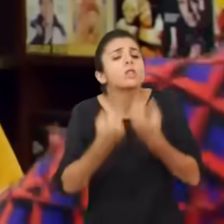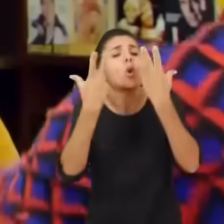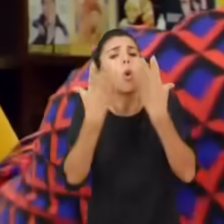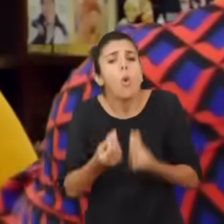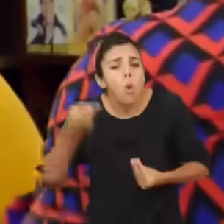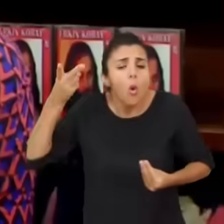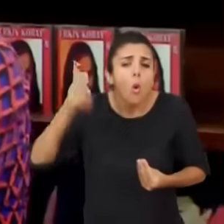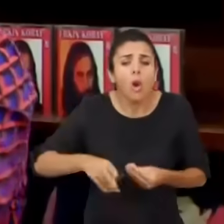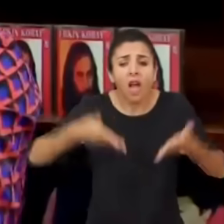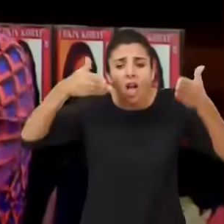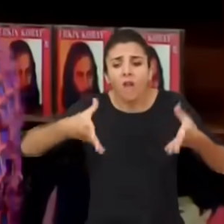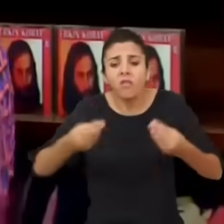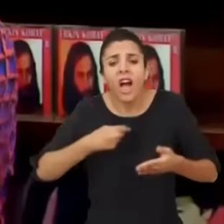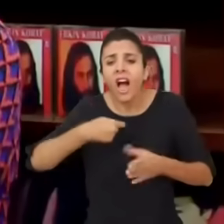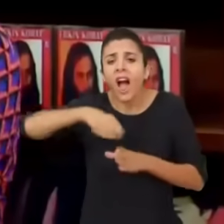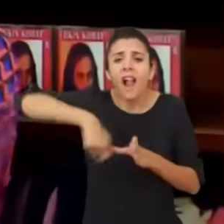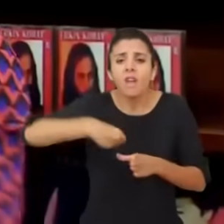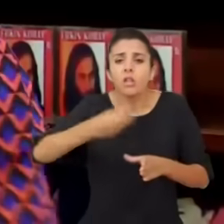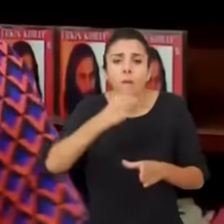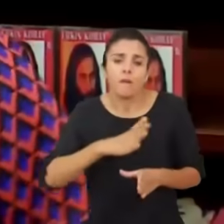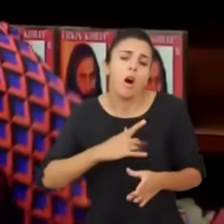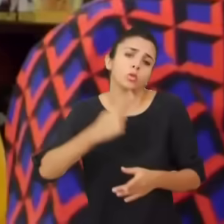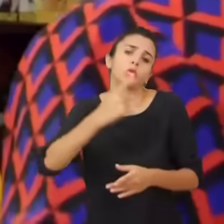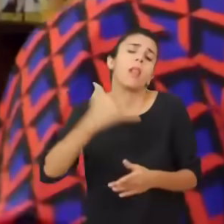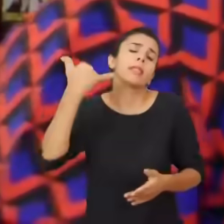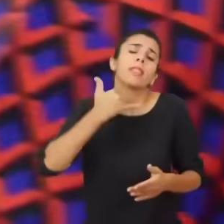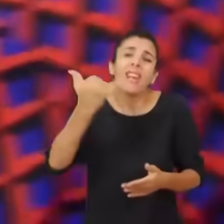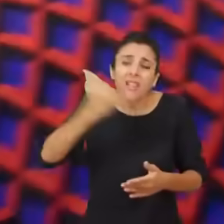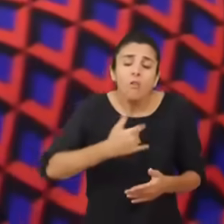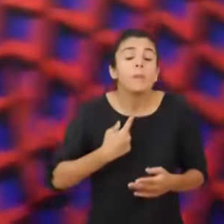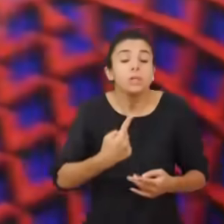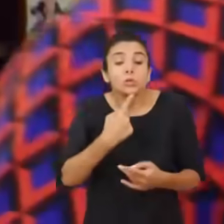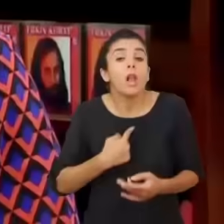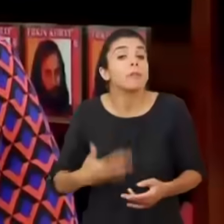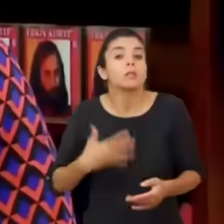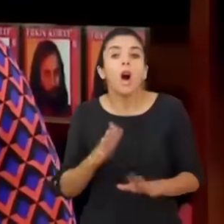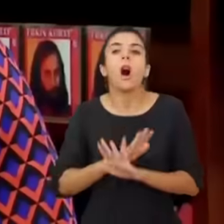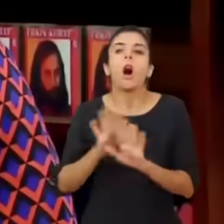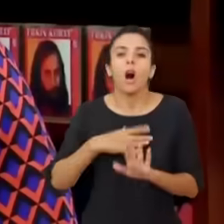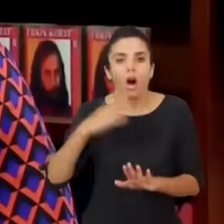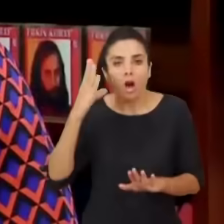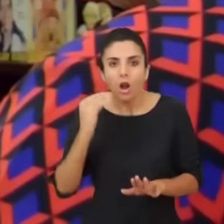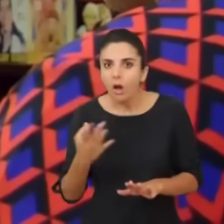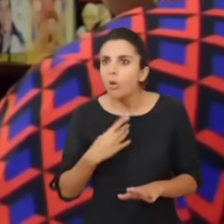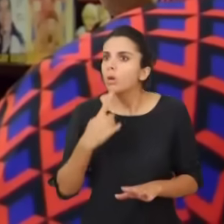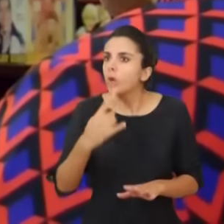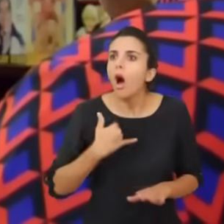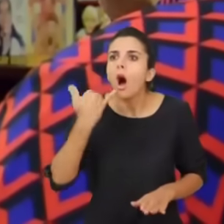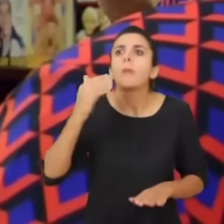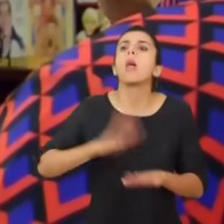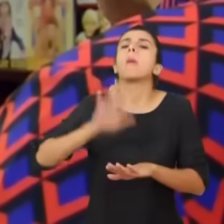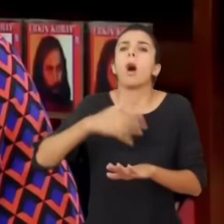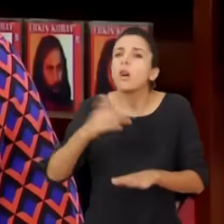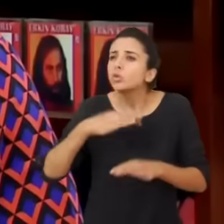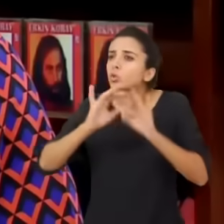kaybettik. Şimdi de gömdük. Helvasını yiyoruz üstünü aradın de. Ha anladım. Pöf sana Ergun abi ya. Yemin ediyorum hani aramayacaktı? Hani sen o işi